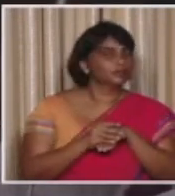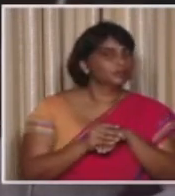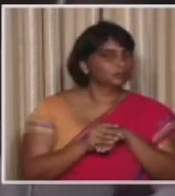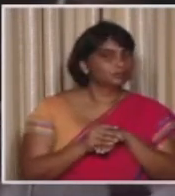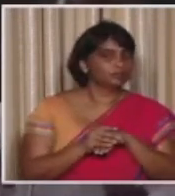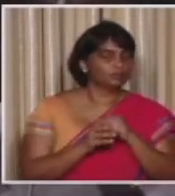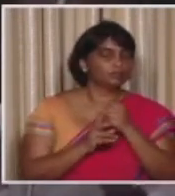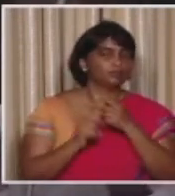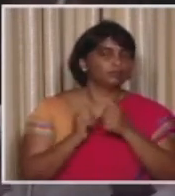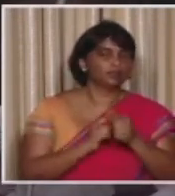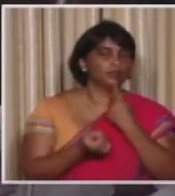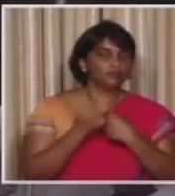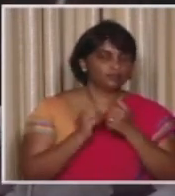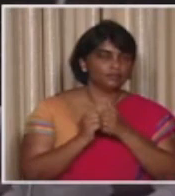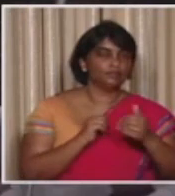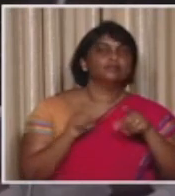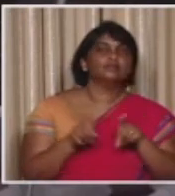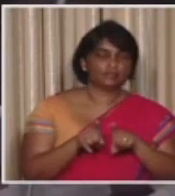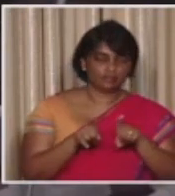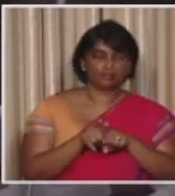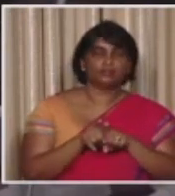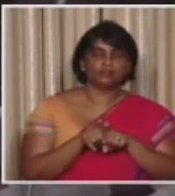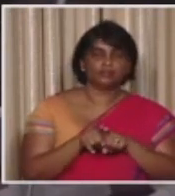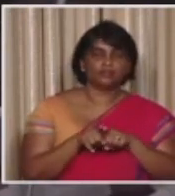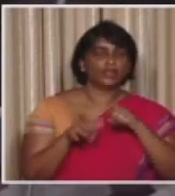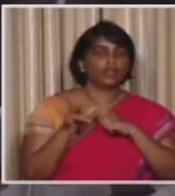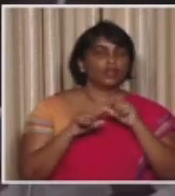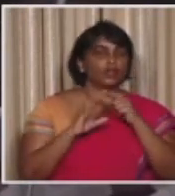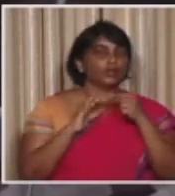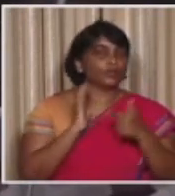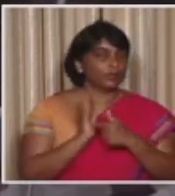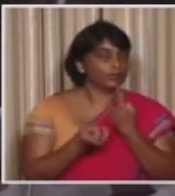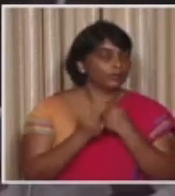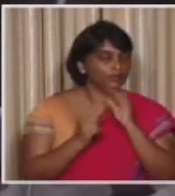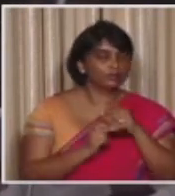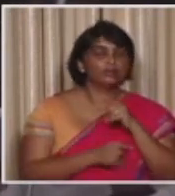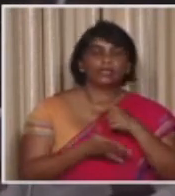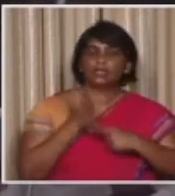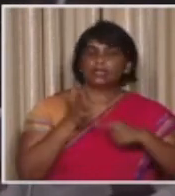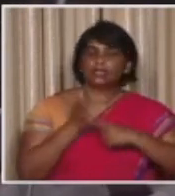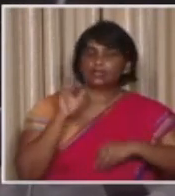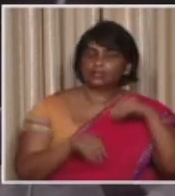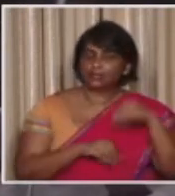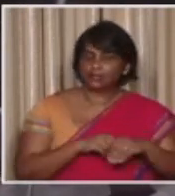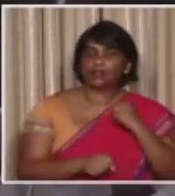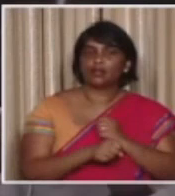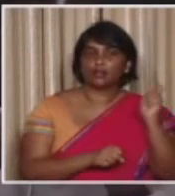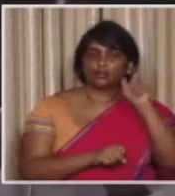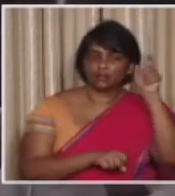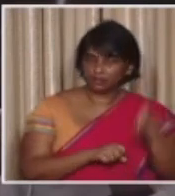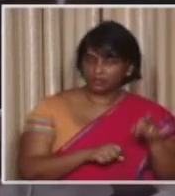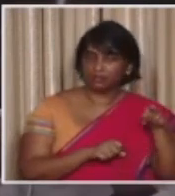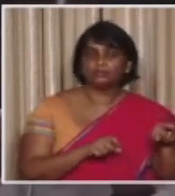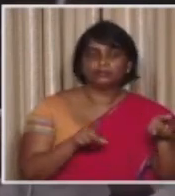අපට තියෙනවා මේක විගණනය කිරීමේ බලය අපට තියෙනවා ඒ වගේම විගණනය කිරීමේදී යම් දේශපාලච්චෙක් වෙන්න පුළුවන් රාජ්‍ය නිලධාරියෙක් වෙන්න